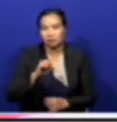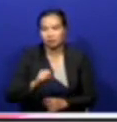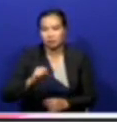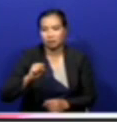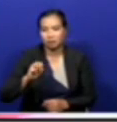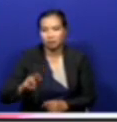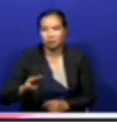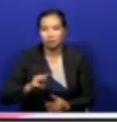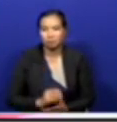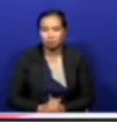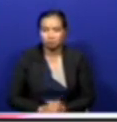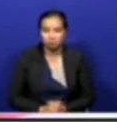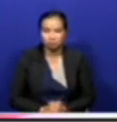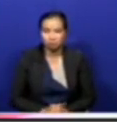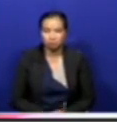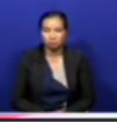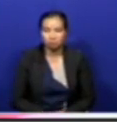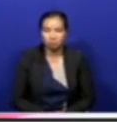มเลยนะครับท่านประธานครับ